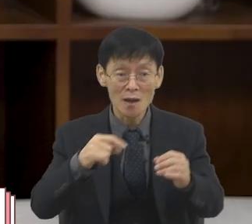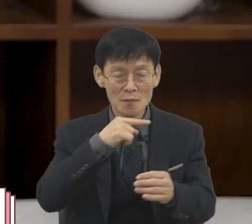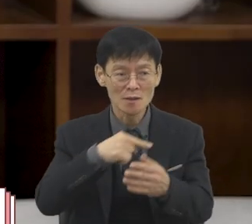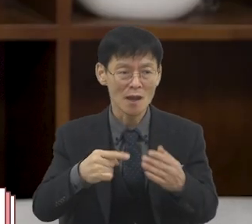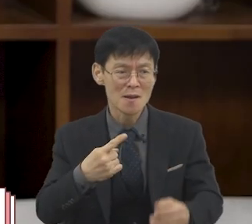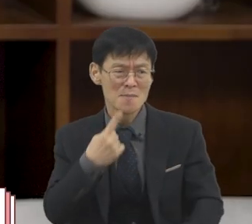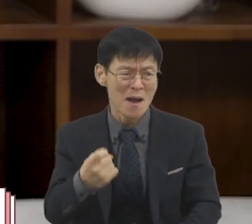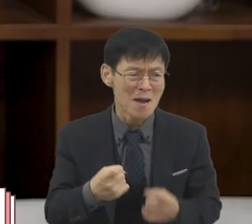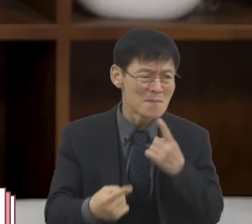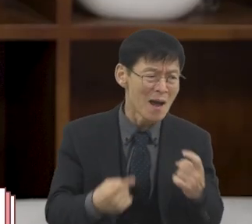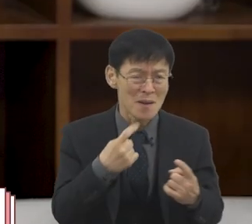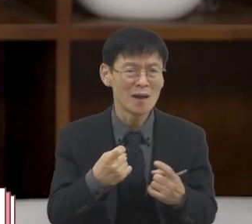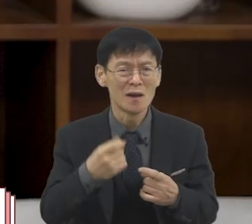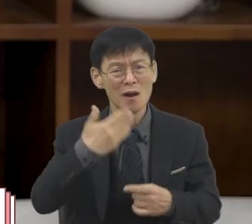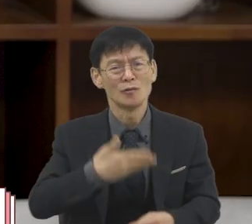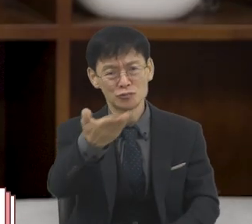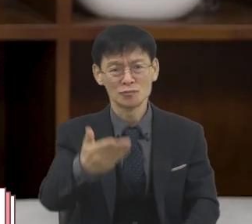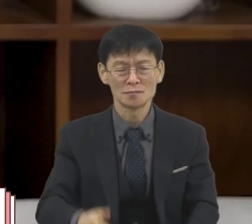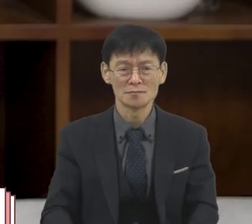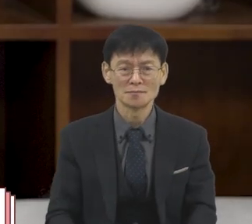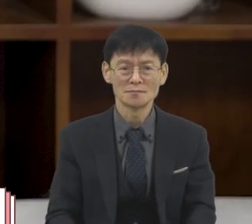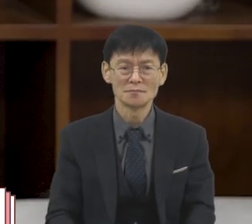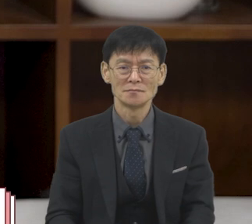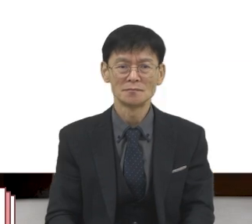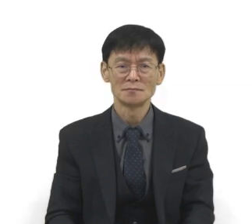성희롱 행위자가 피해자를 협박하는 사례입니다.